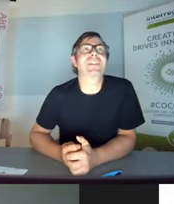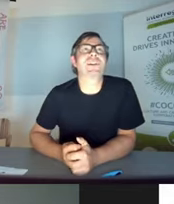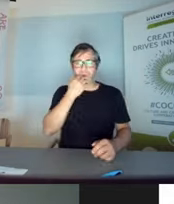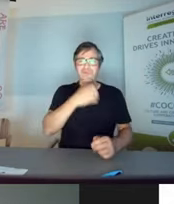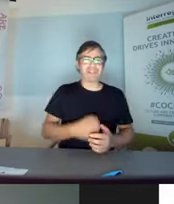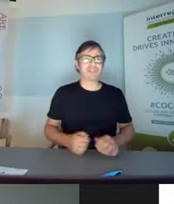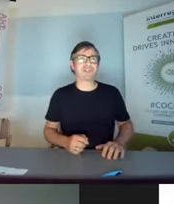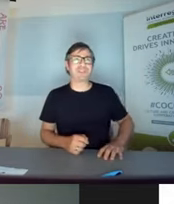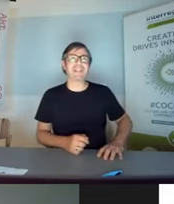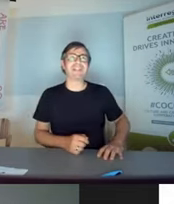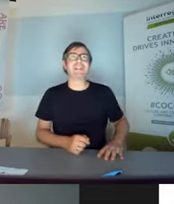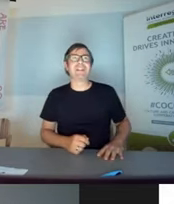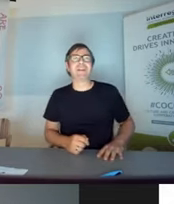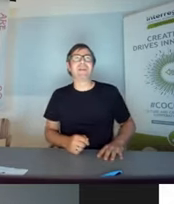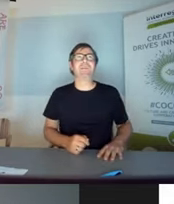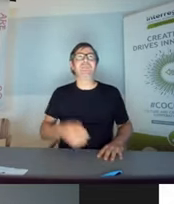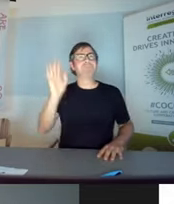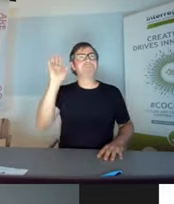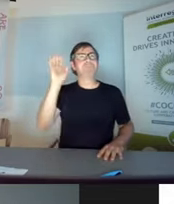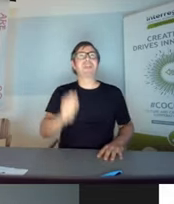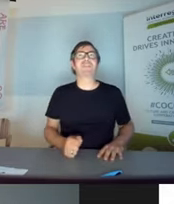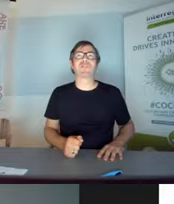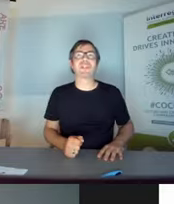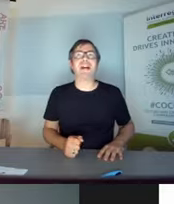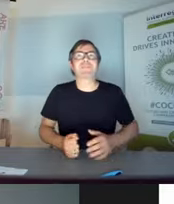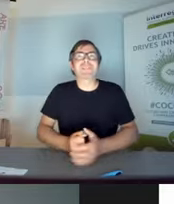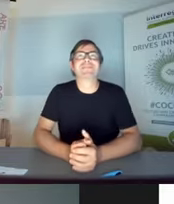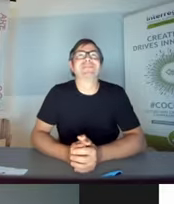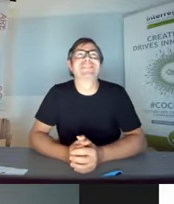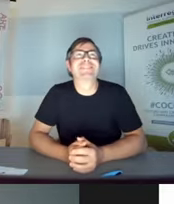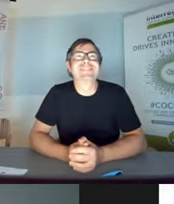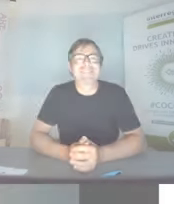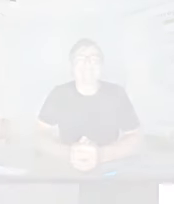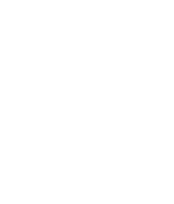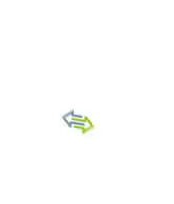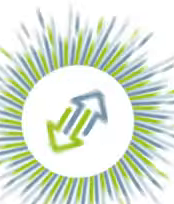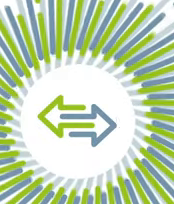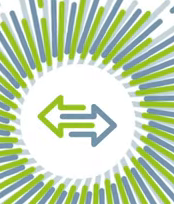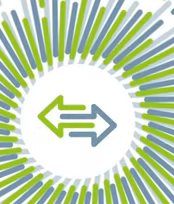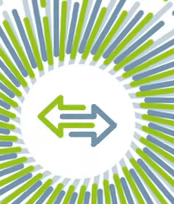Wiedersehen offline oder online. Einen schönen Abend.